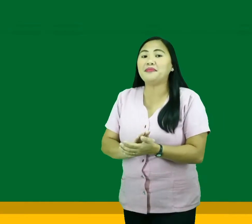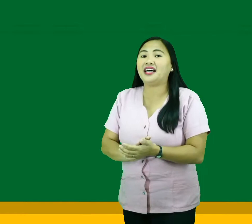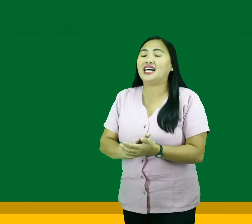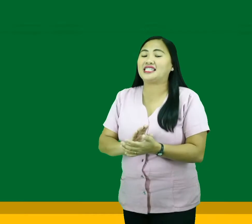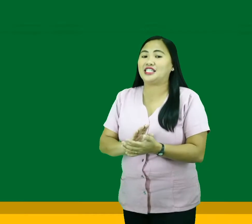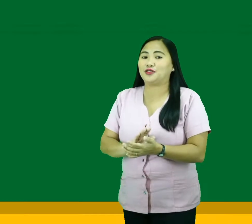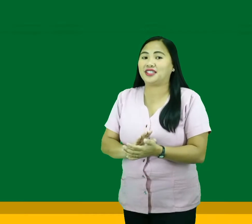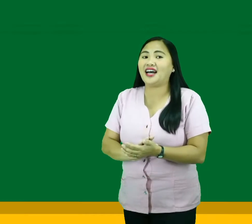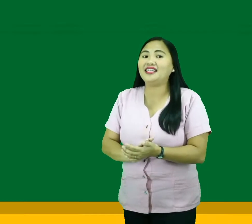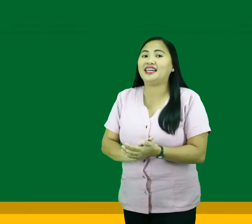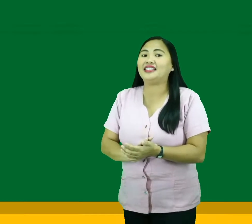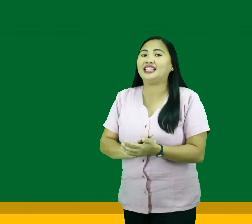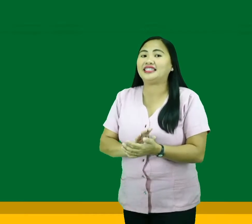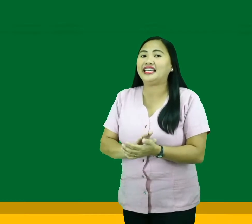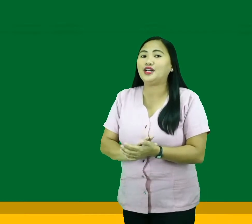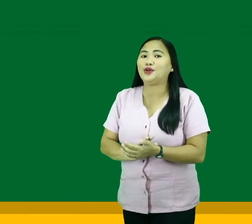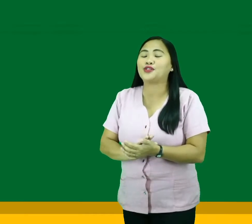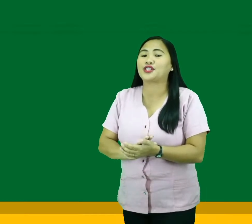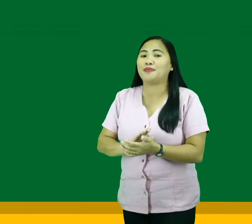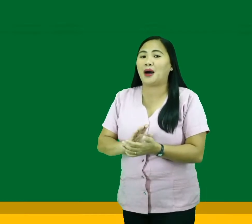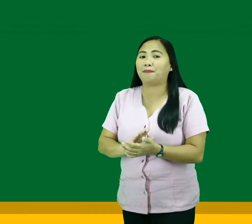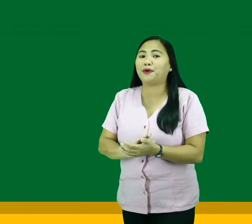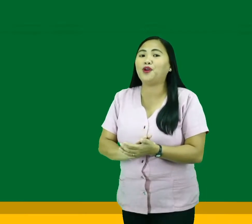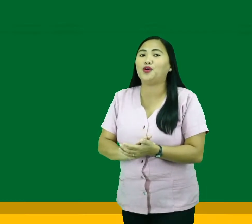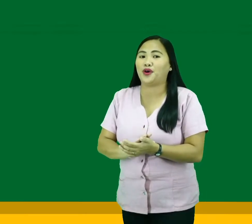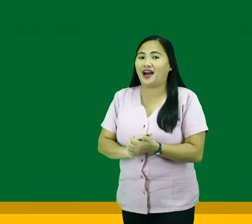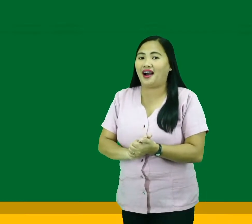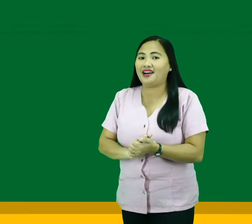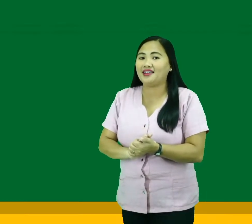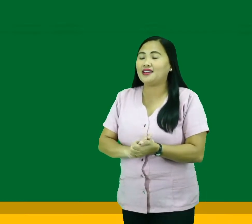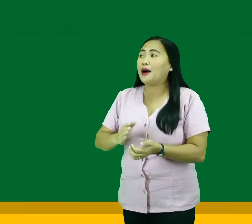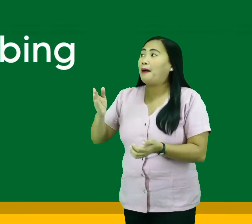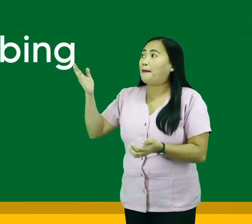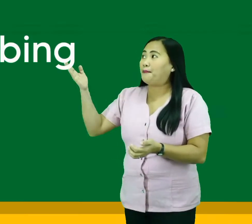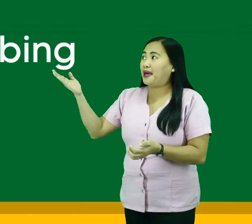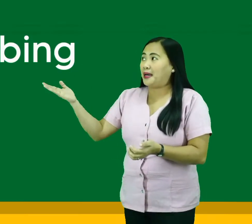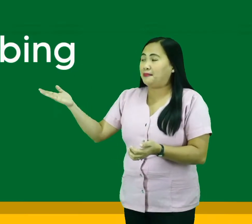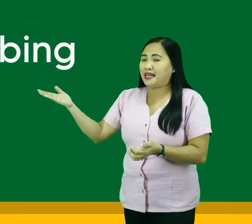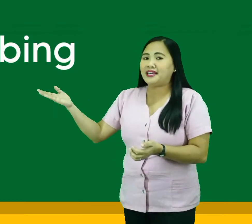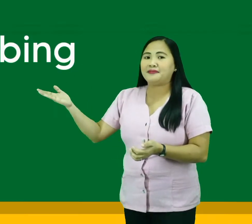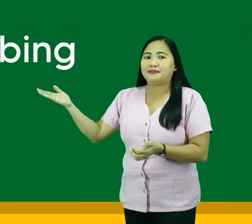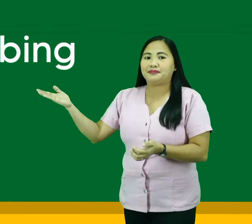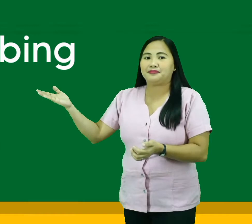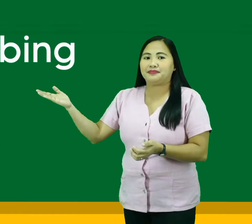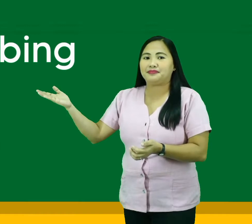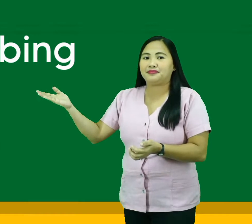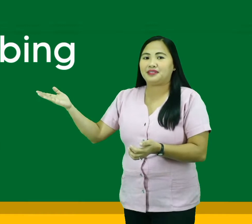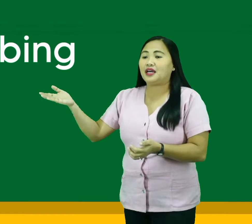Unsa man ang sinugdanan nga tingog sa mga pulong nga Bebing,